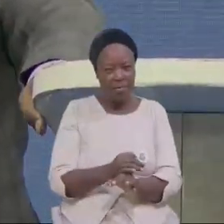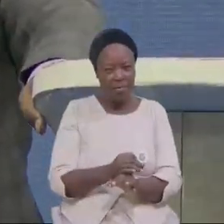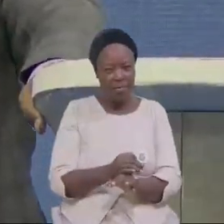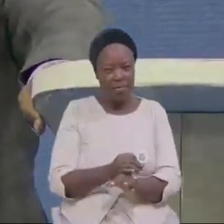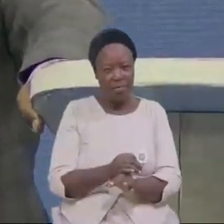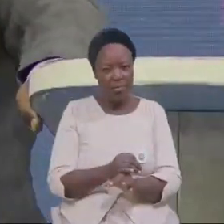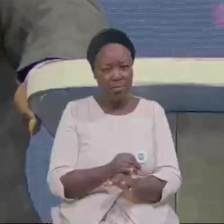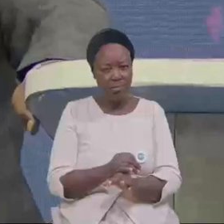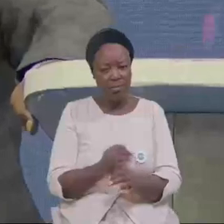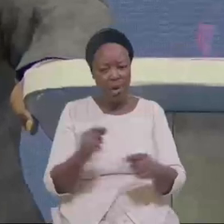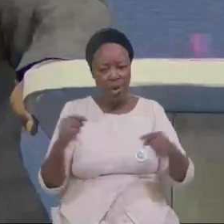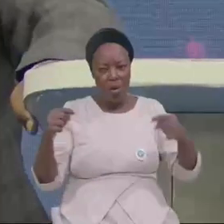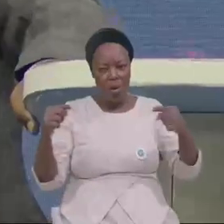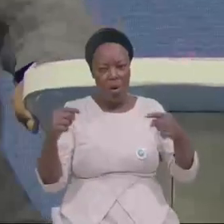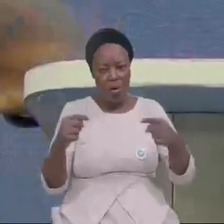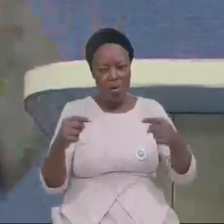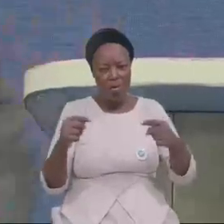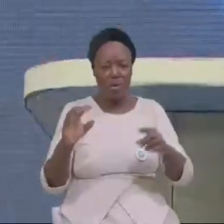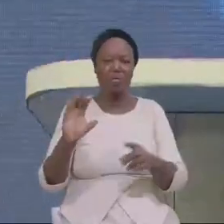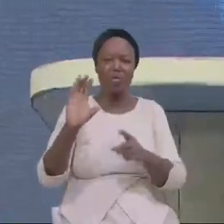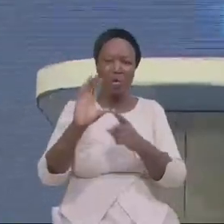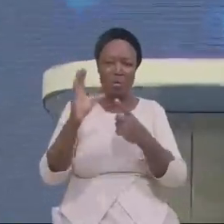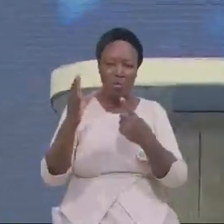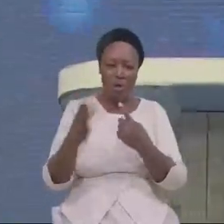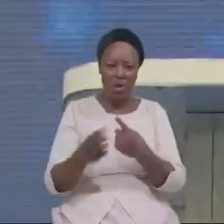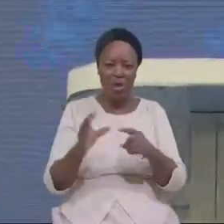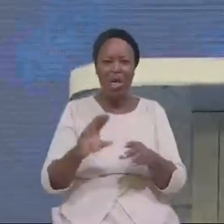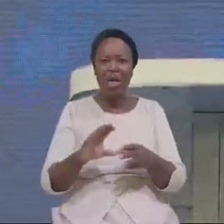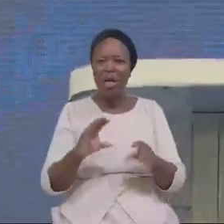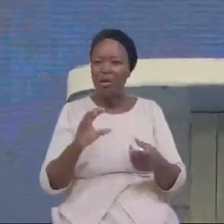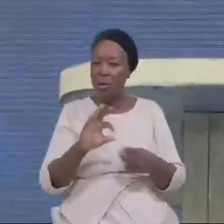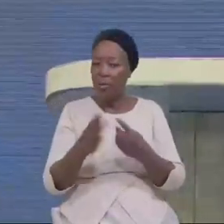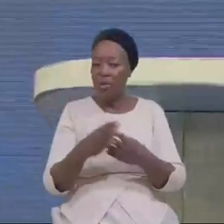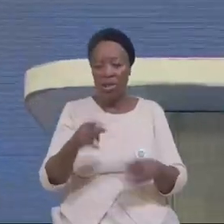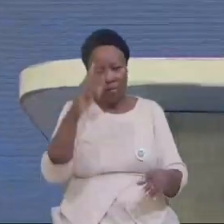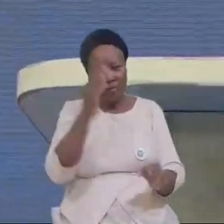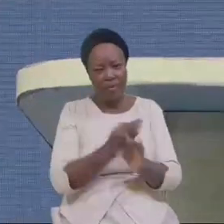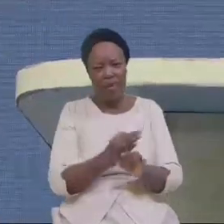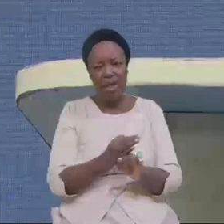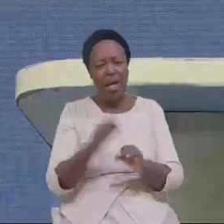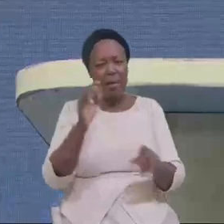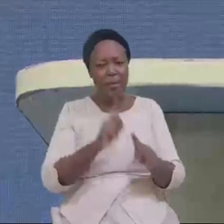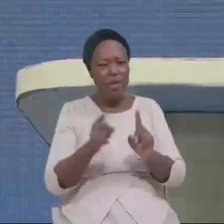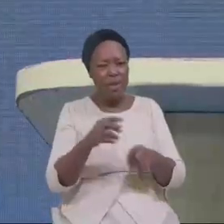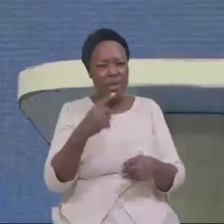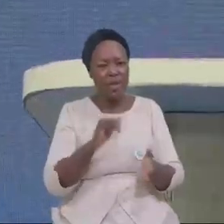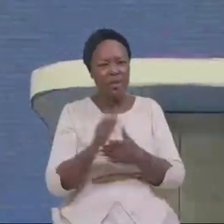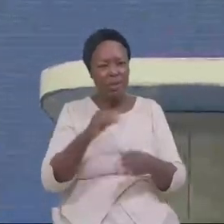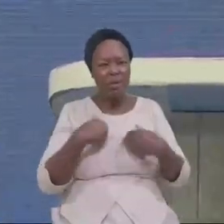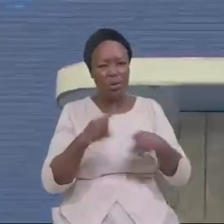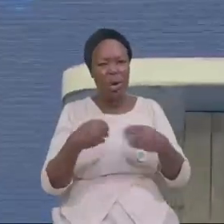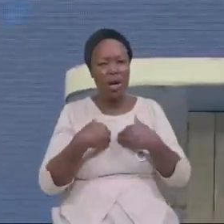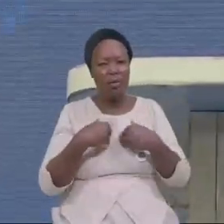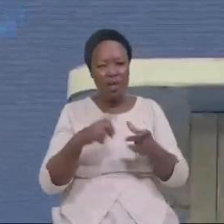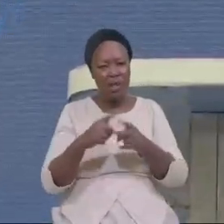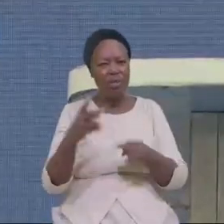foi communauté composée. C'est la foi que tu as en Dieu. Et tu vois que Christ